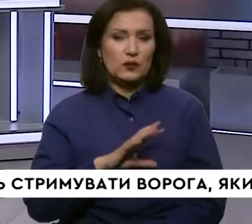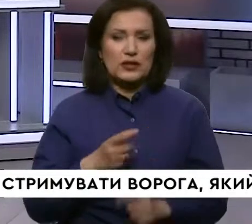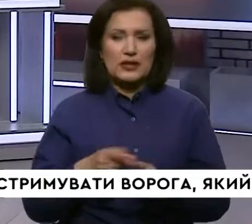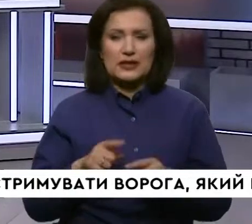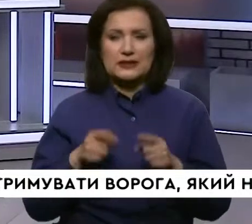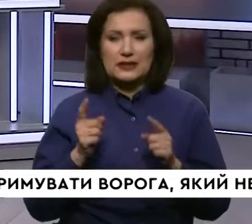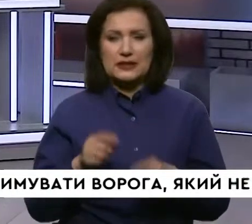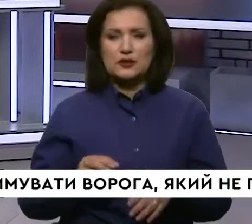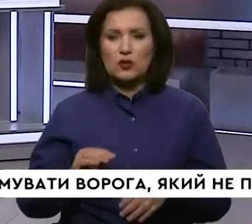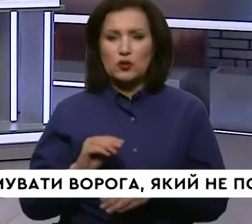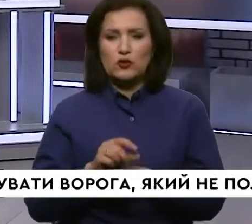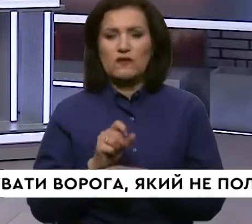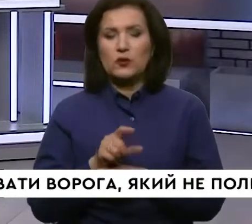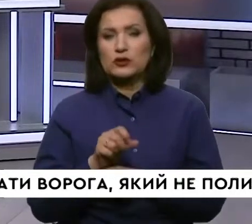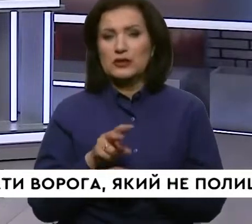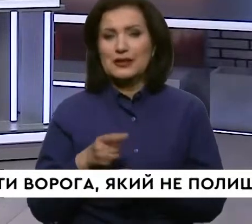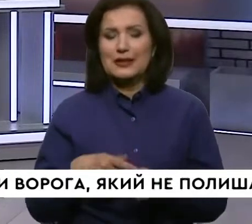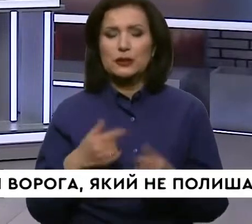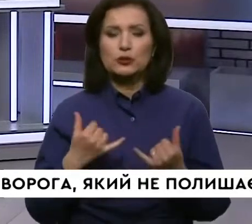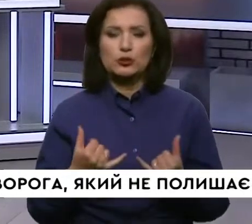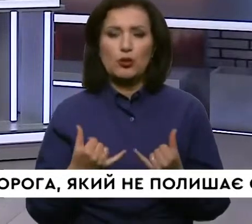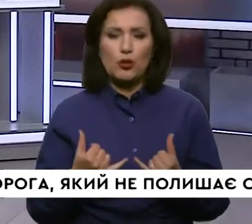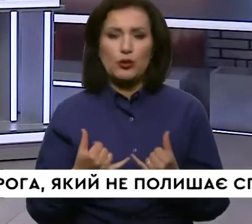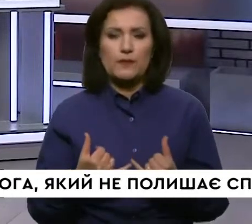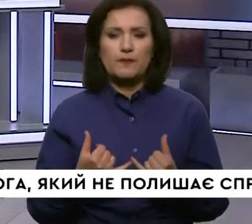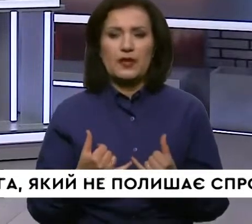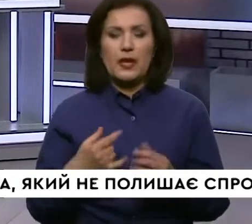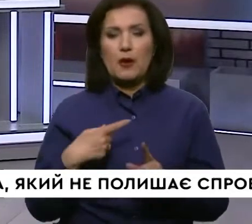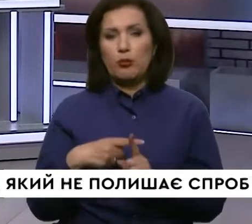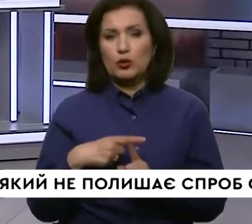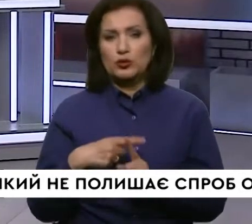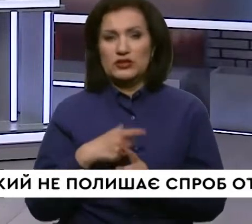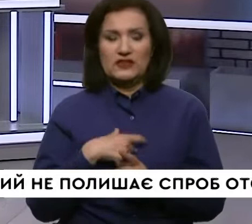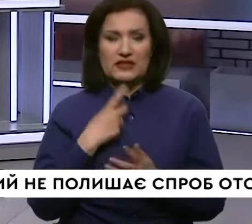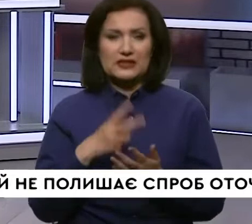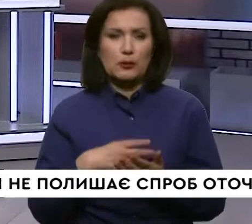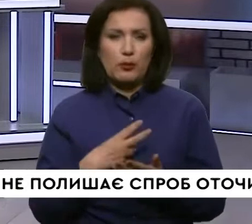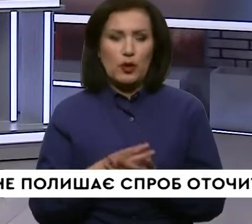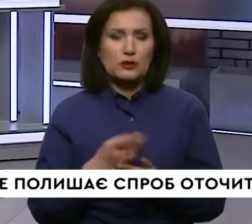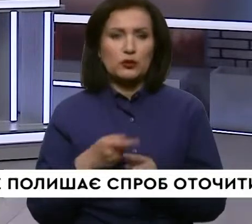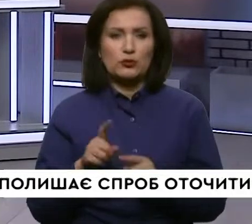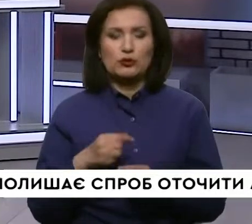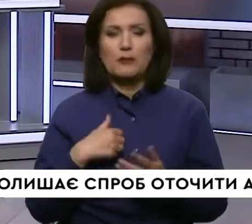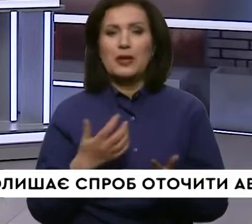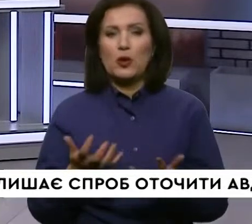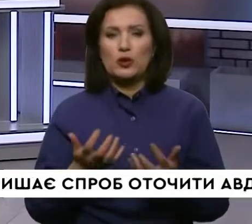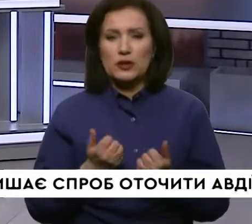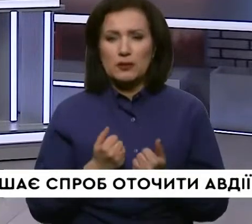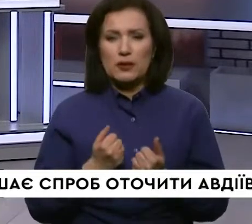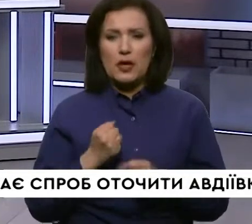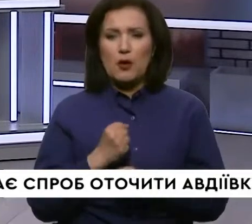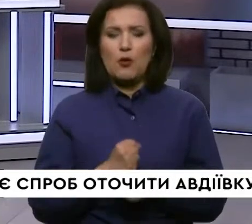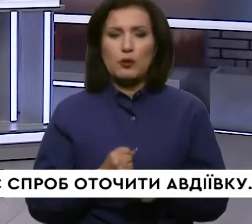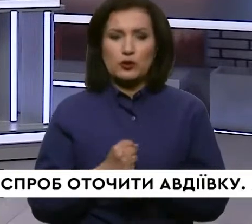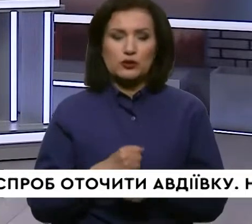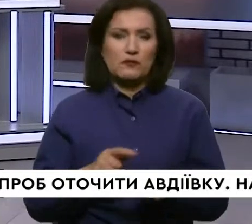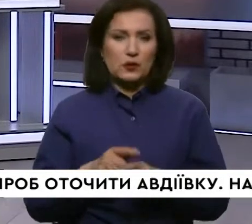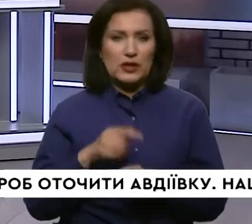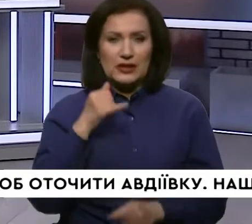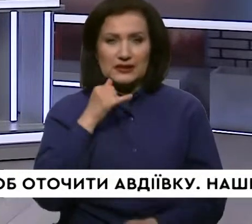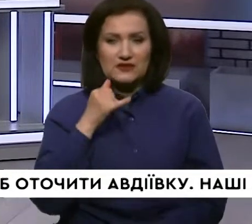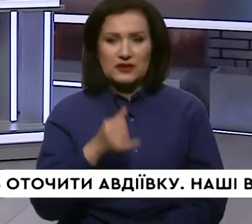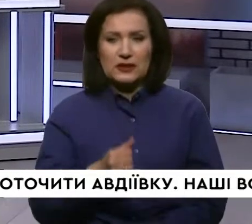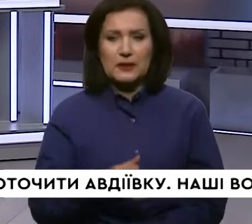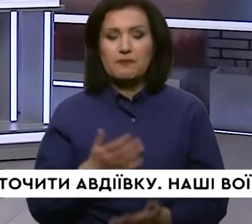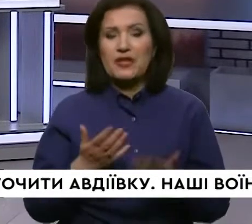використовувалося, і це дійсно додатковий функціонал, який сьогодні позитивно себе показує, тому що ми отримуємо і опрацьовуємо такі дзвінки.